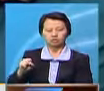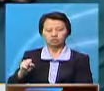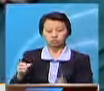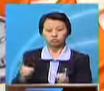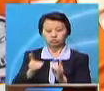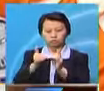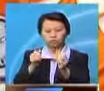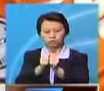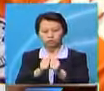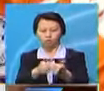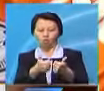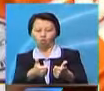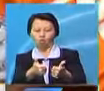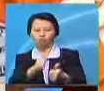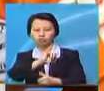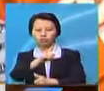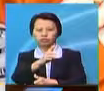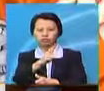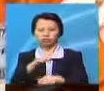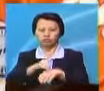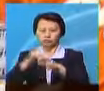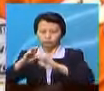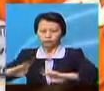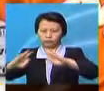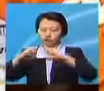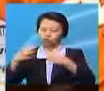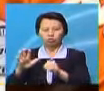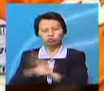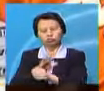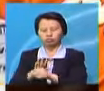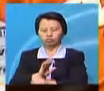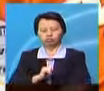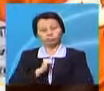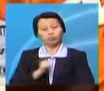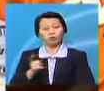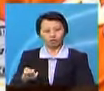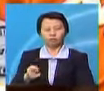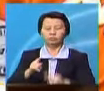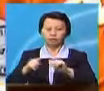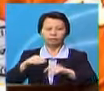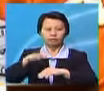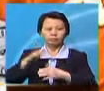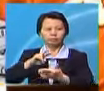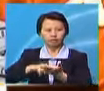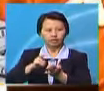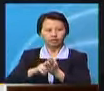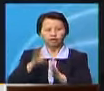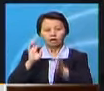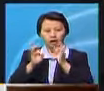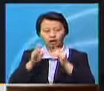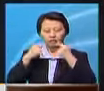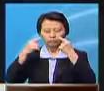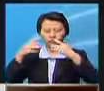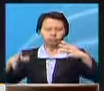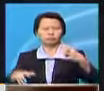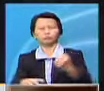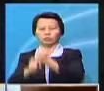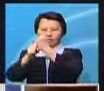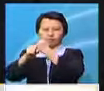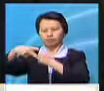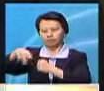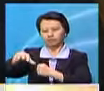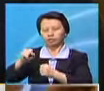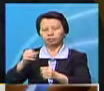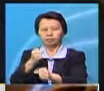bertemu dengan pasukan hebat seperti JDT di pentas final sudah cukup membanggakan. Namun lebih bermakna jika berjaya membantu